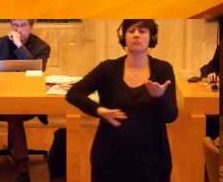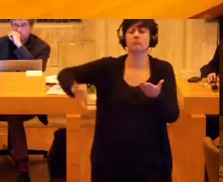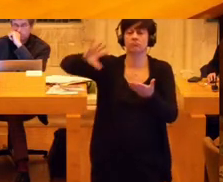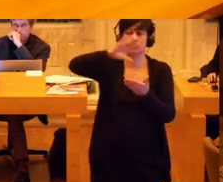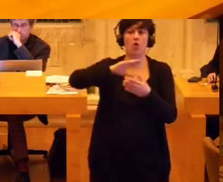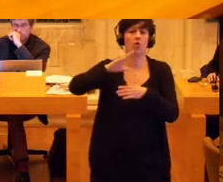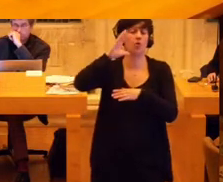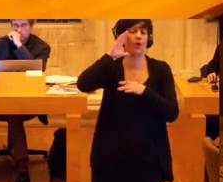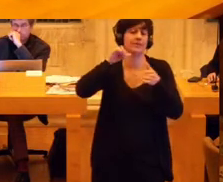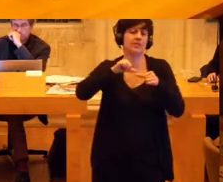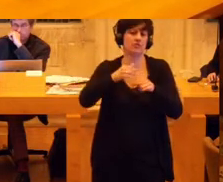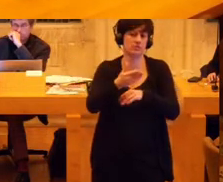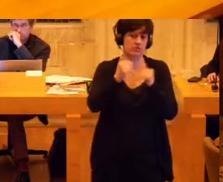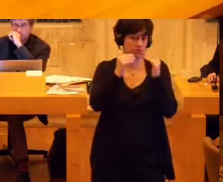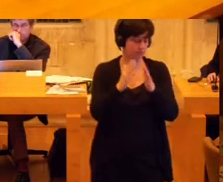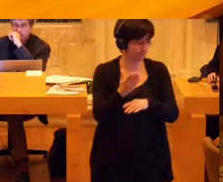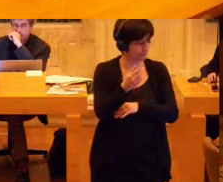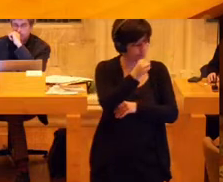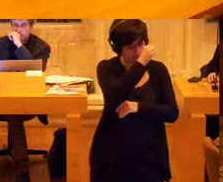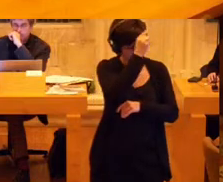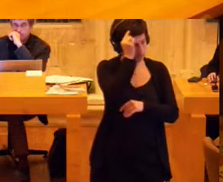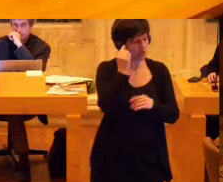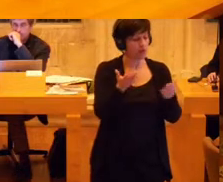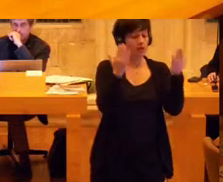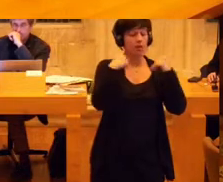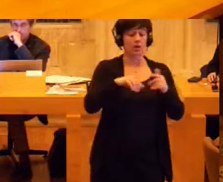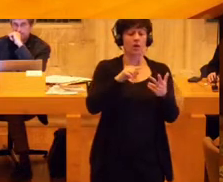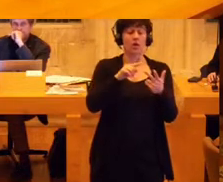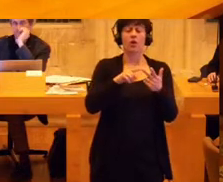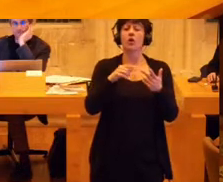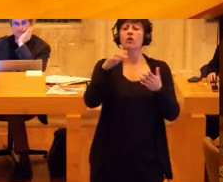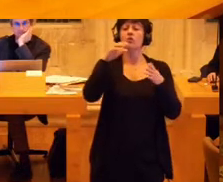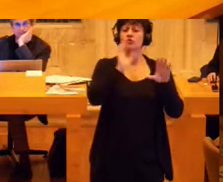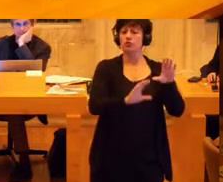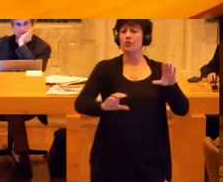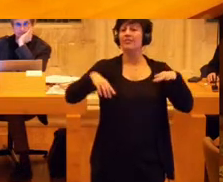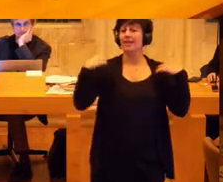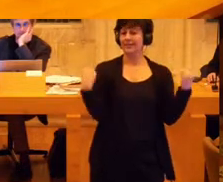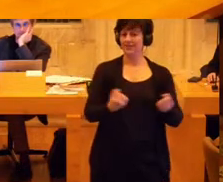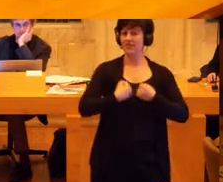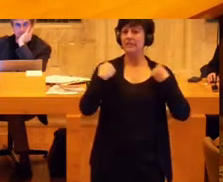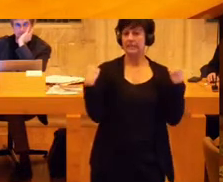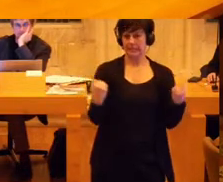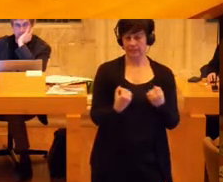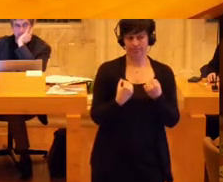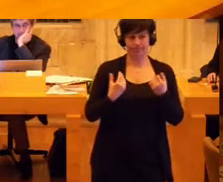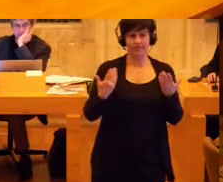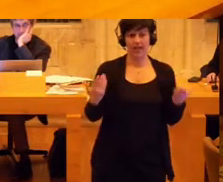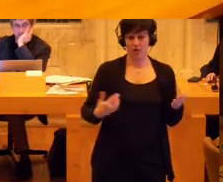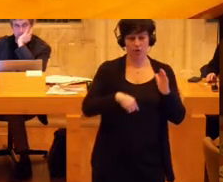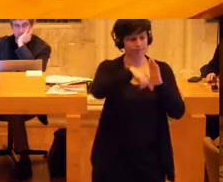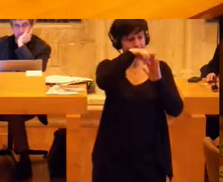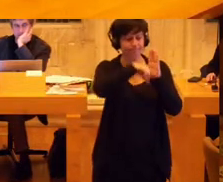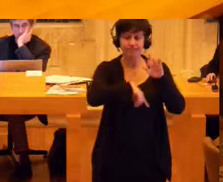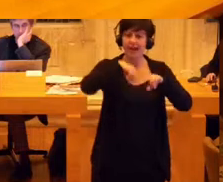qui sont autorisées. Sur les zones d'activité, on aura interdiction